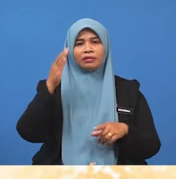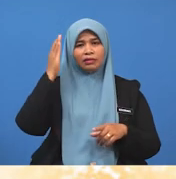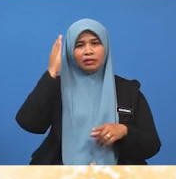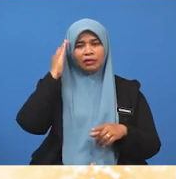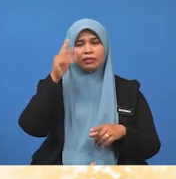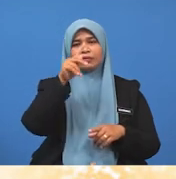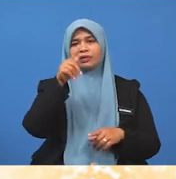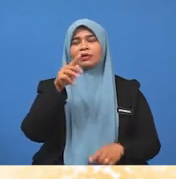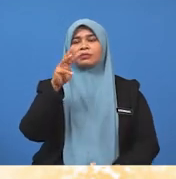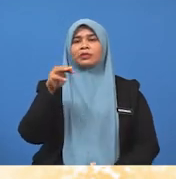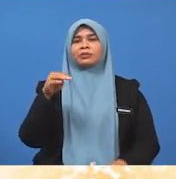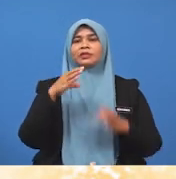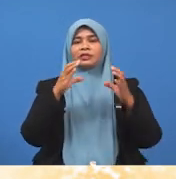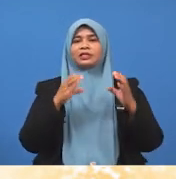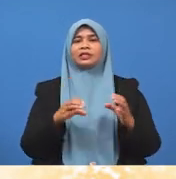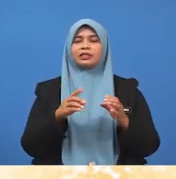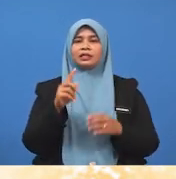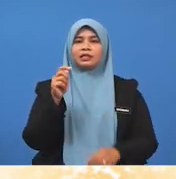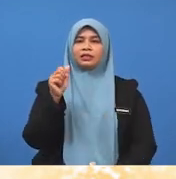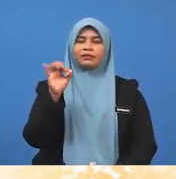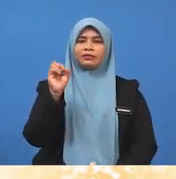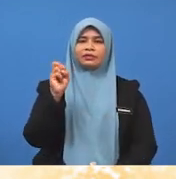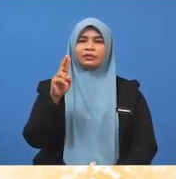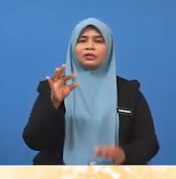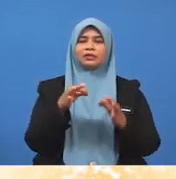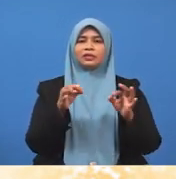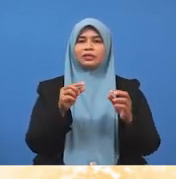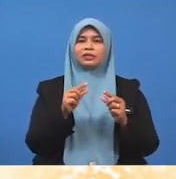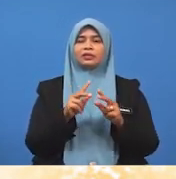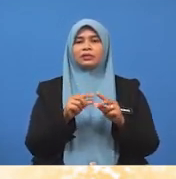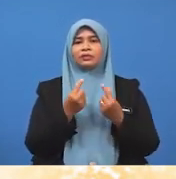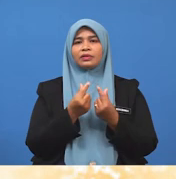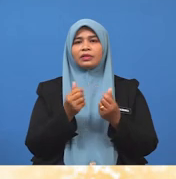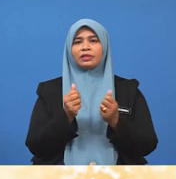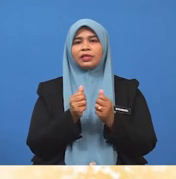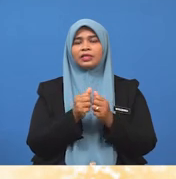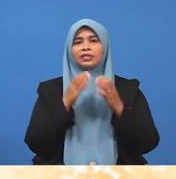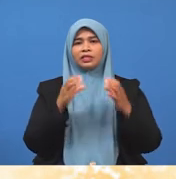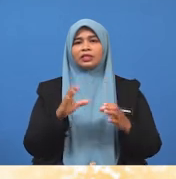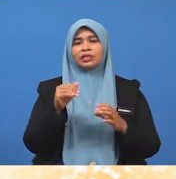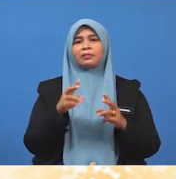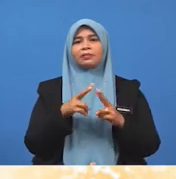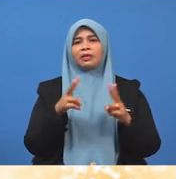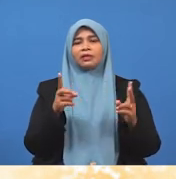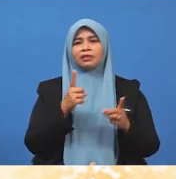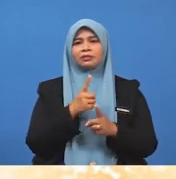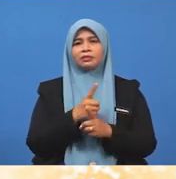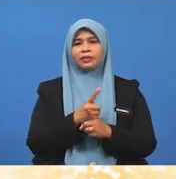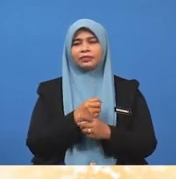tafsiran ini adalah yang paling tepat kaidah yang kedua bagi tafsir bil-ma'tsur ilah